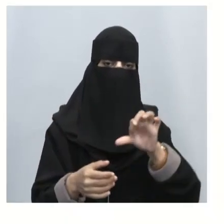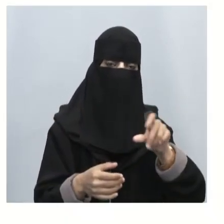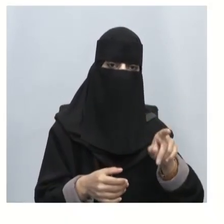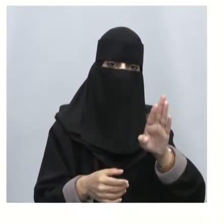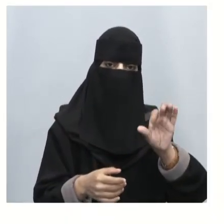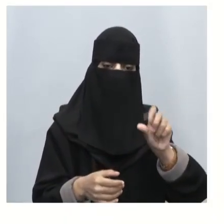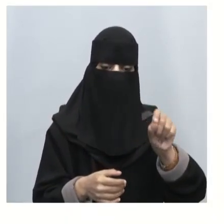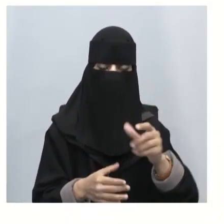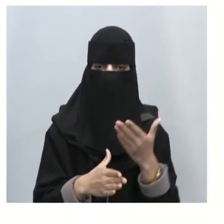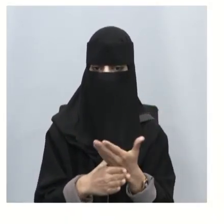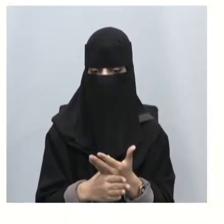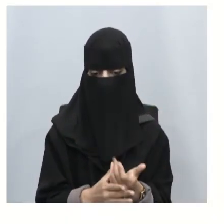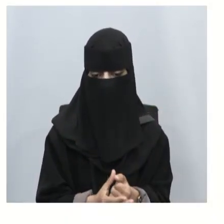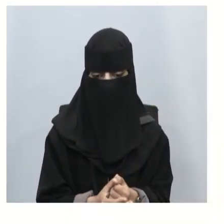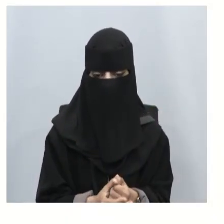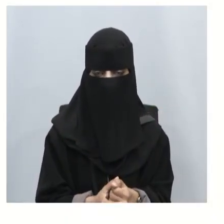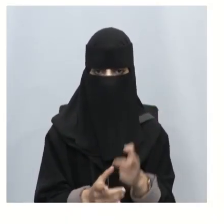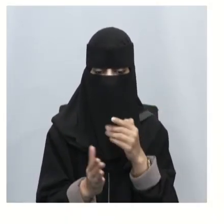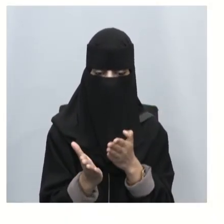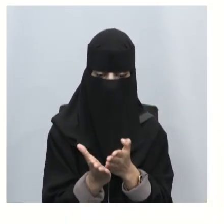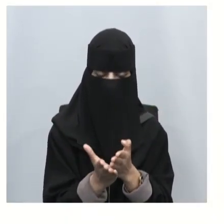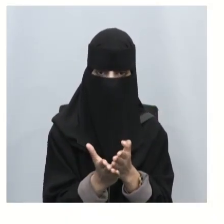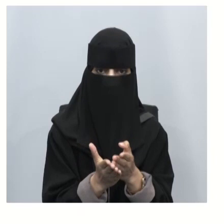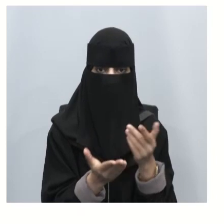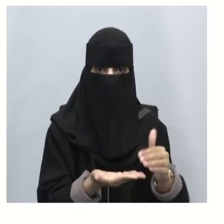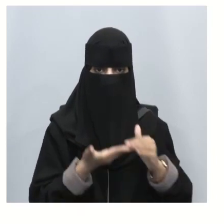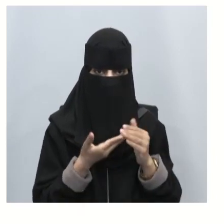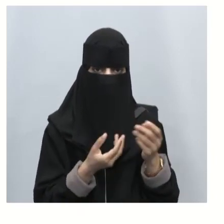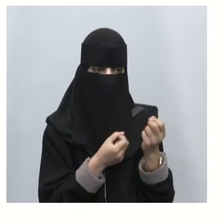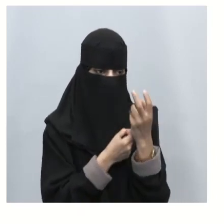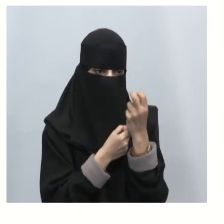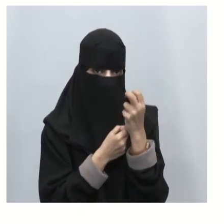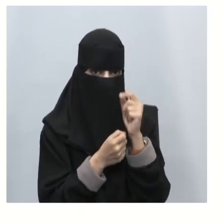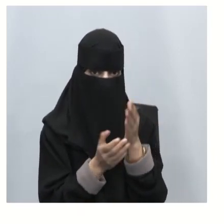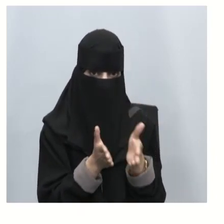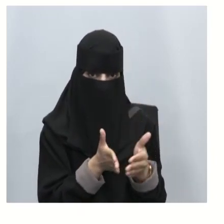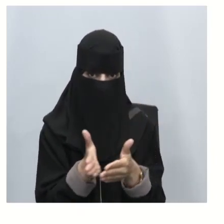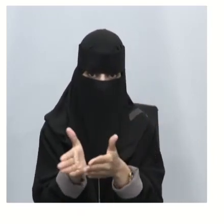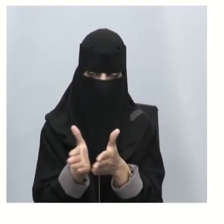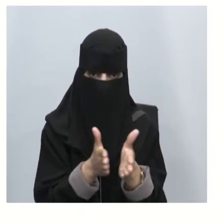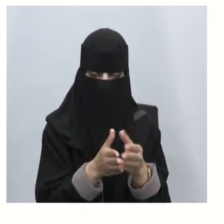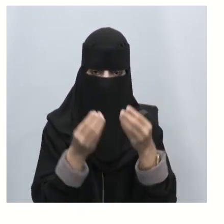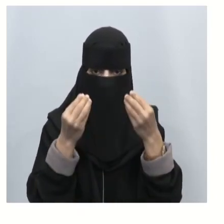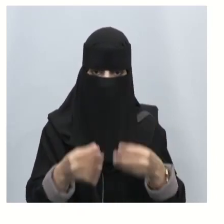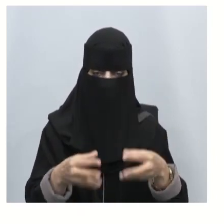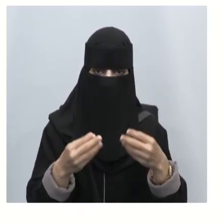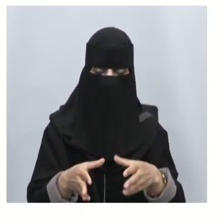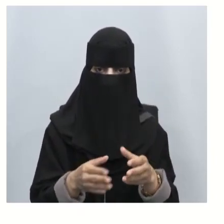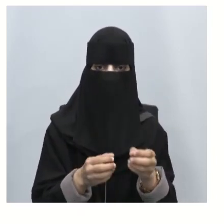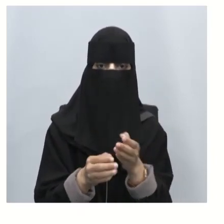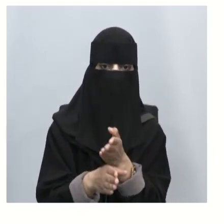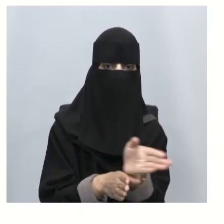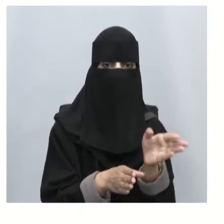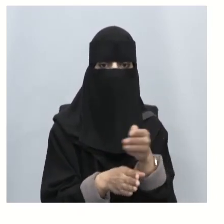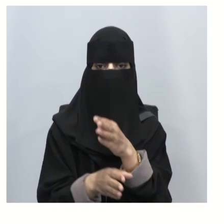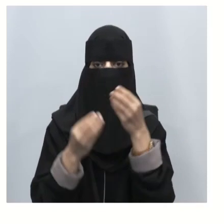احسنتم رائعين ليهتدي بها الحجاج والمسافرين حتى لا ياتيه الحجاج والمسافرين عن الطرق